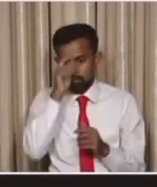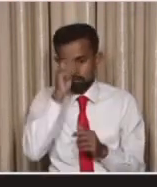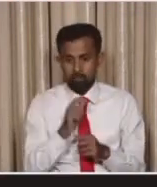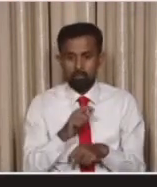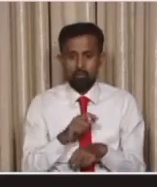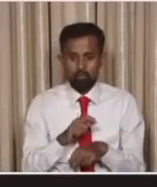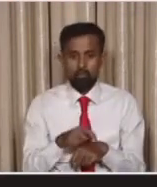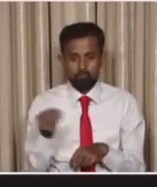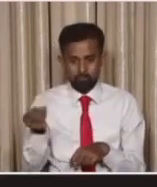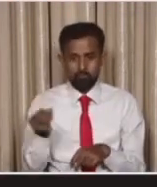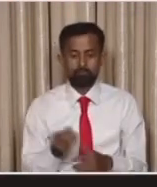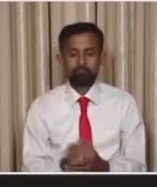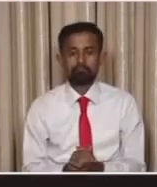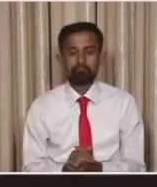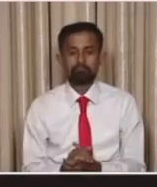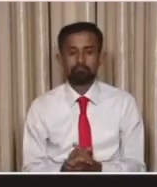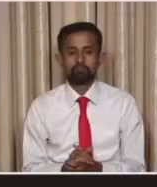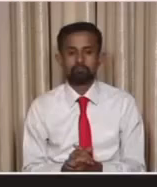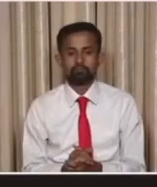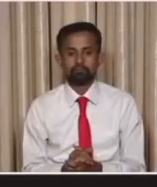ඔබතුමාගේ අවස්ථාව.